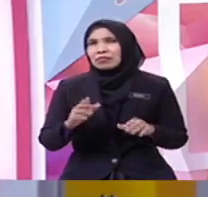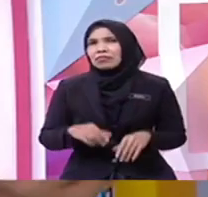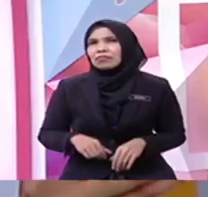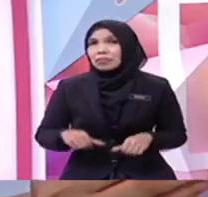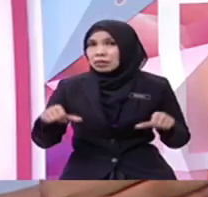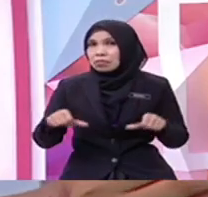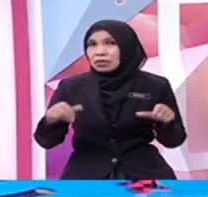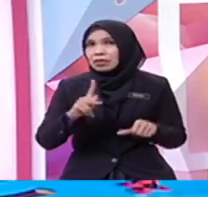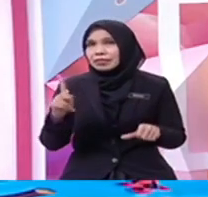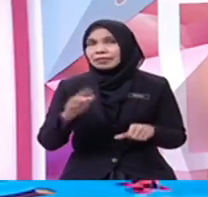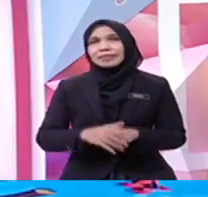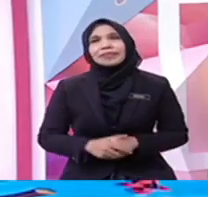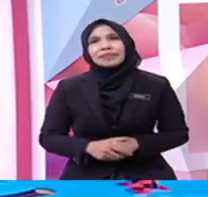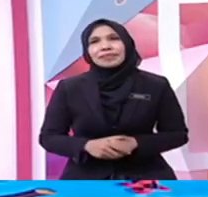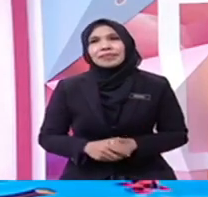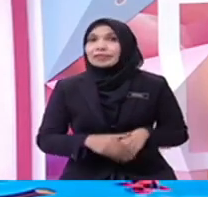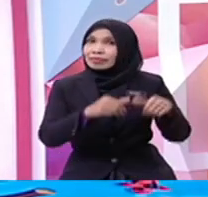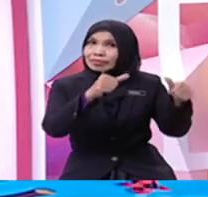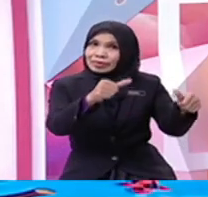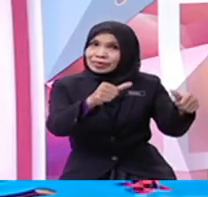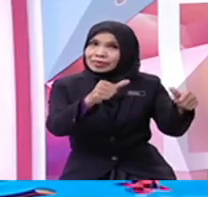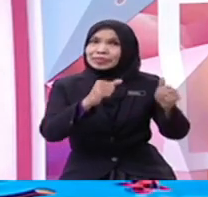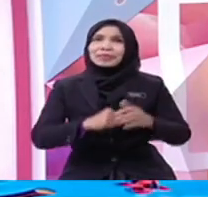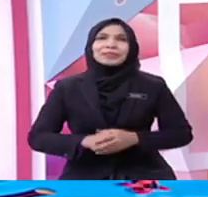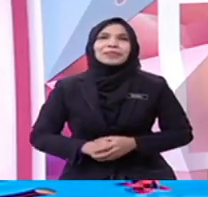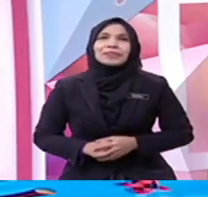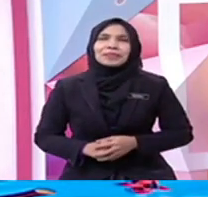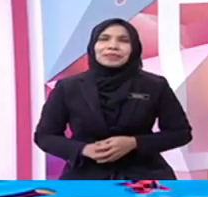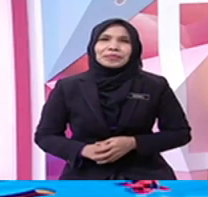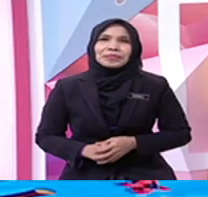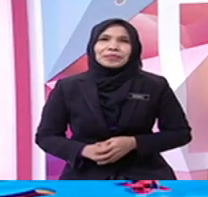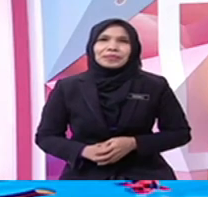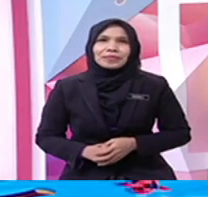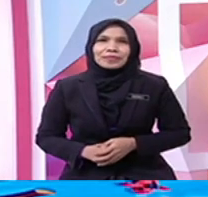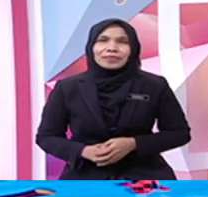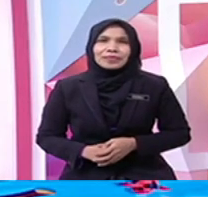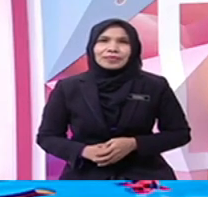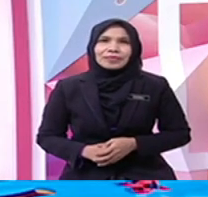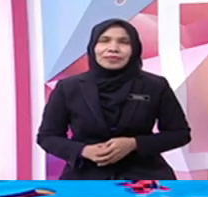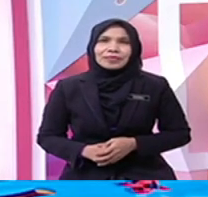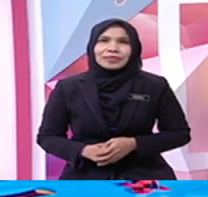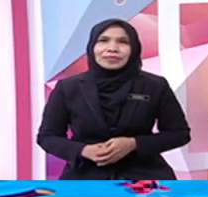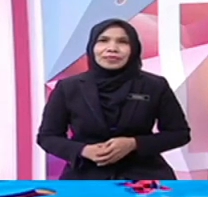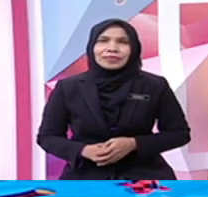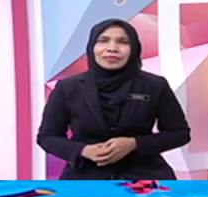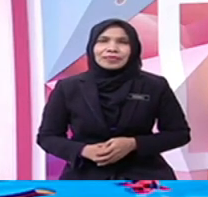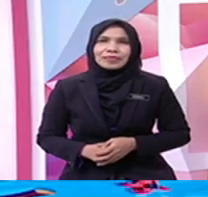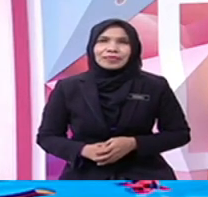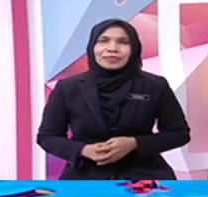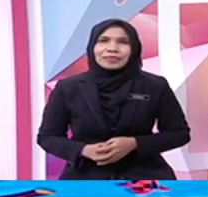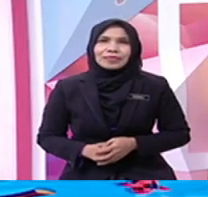oke dekat sini loh Hei kayak hidup tidak